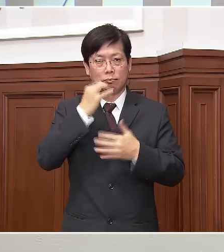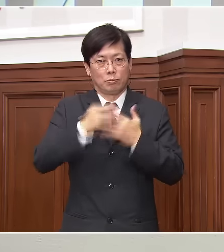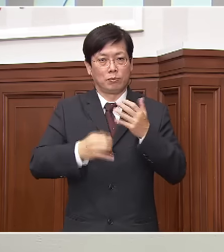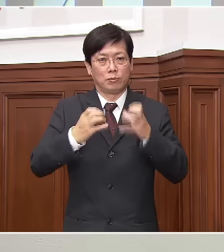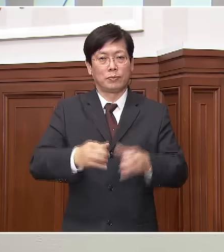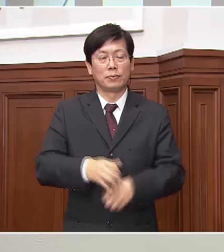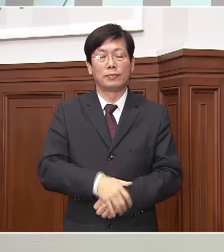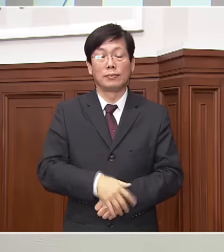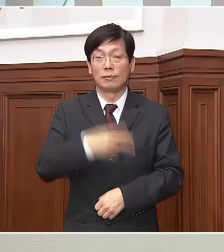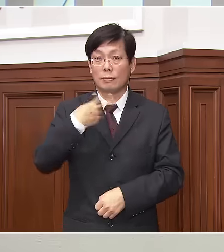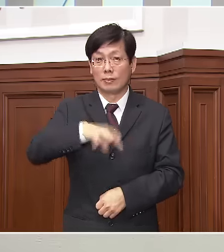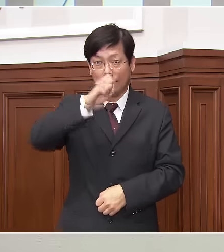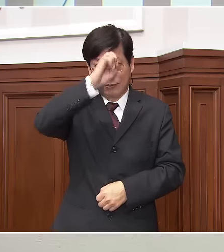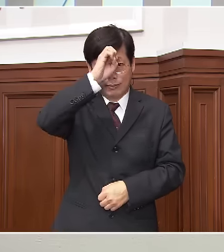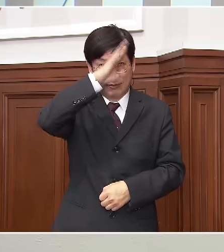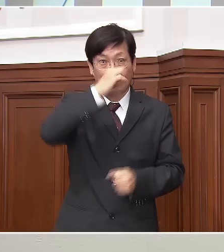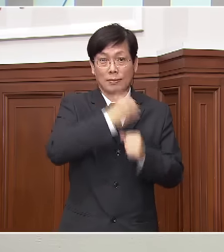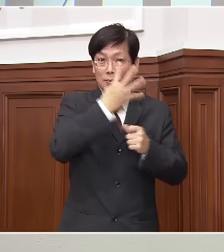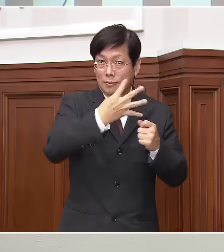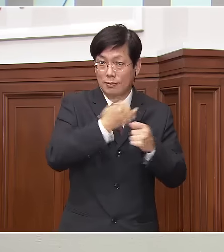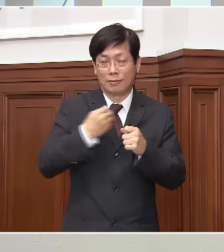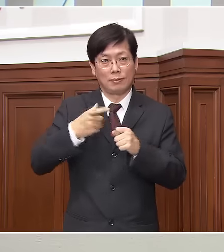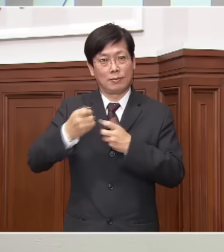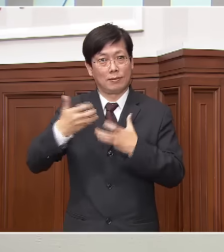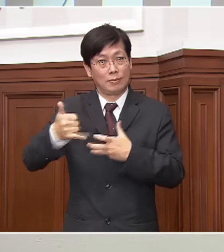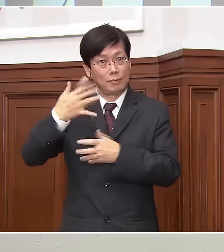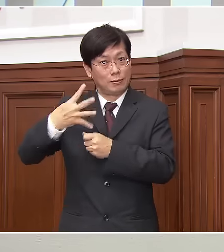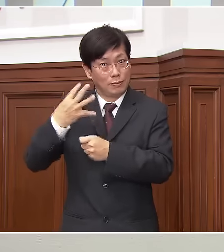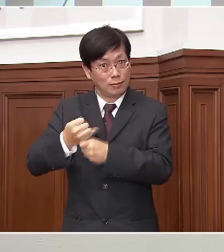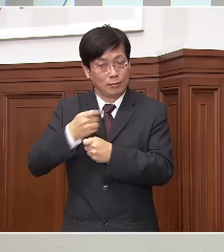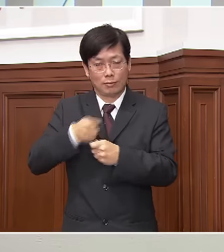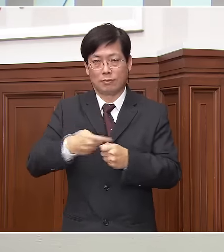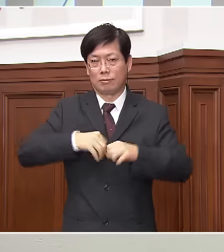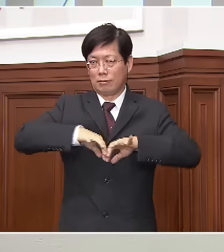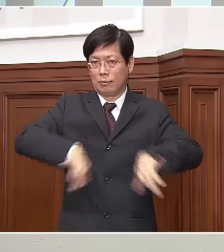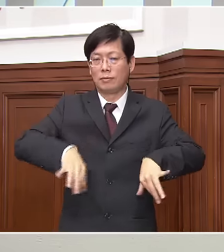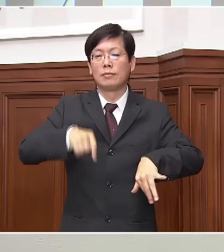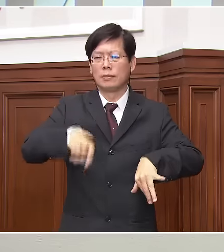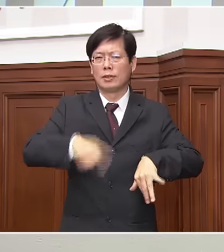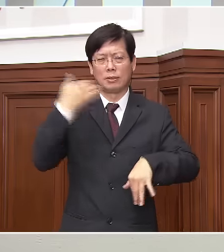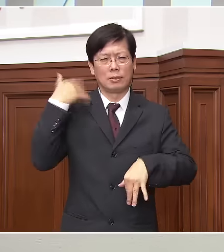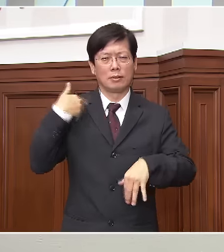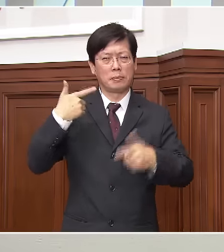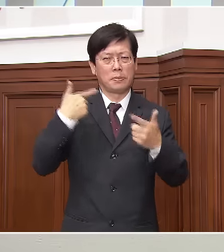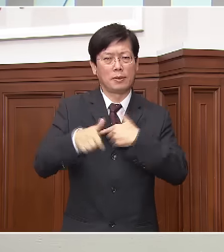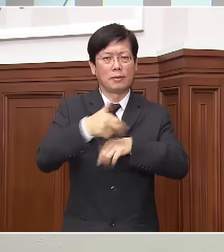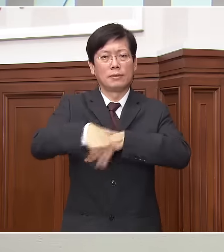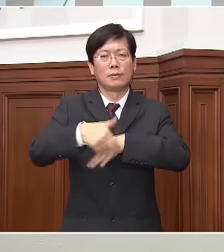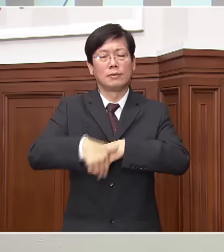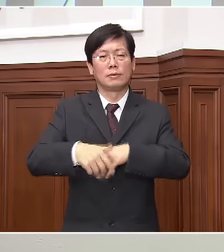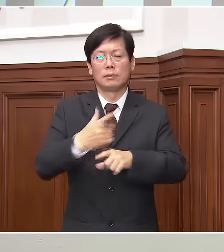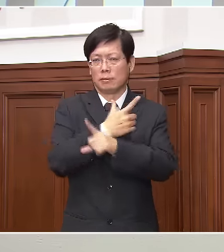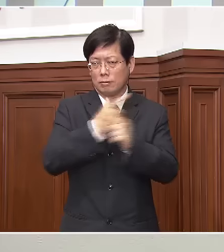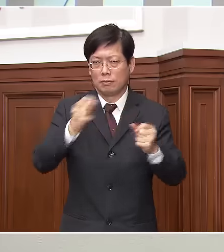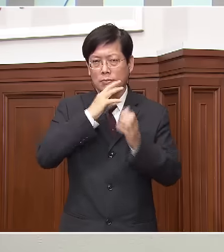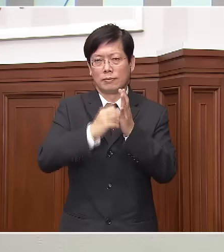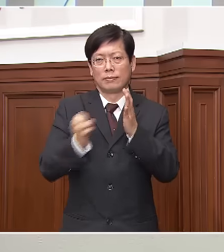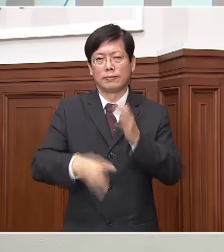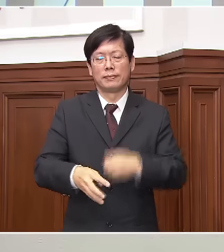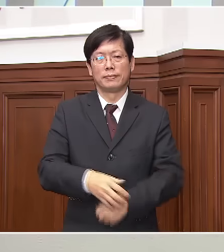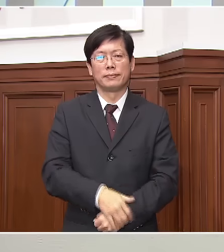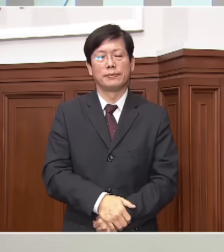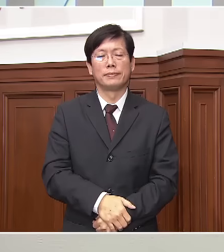另外，党职并公职、政务官年资并计、事务官年资等不合理的设计也要做处